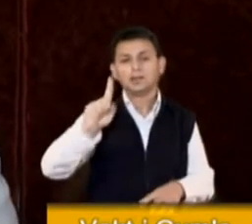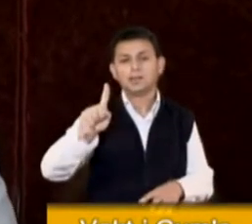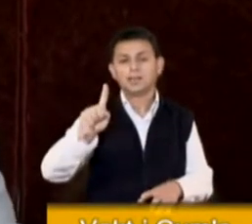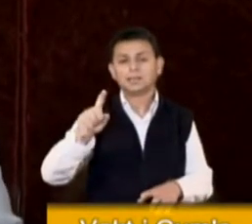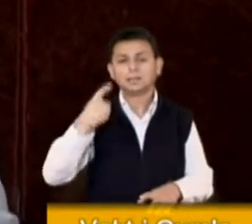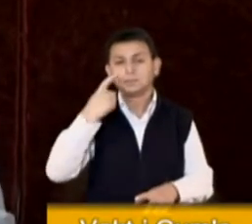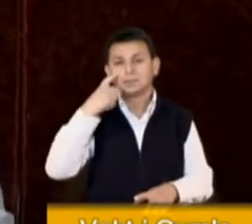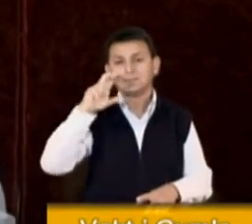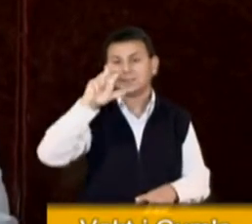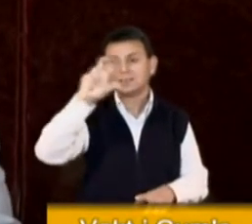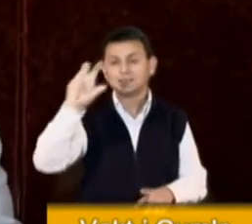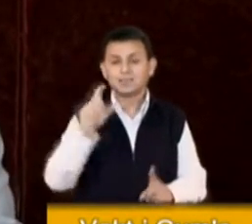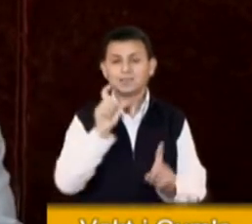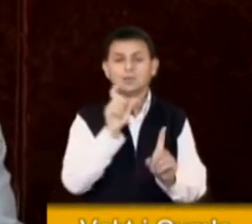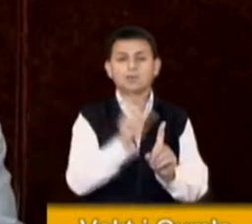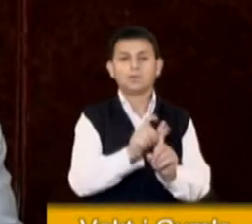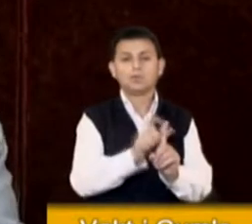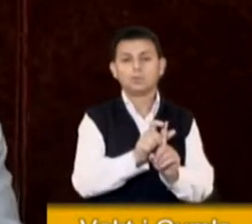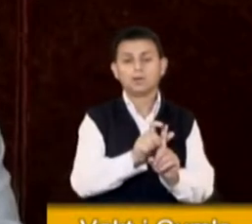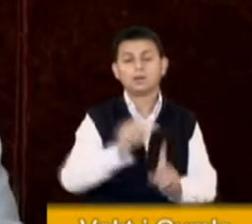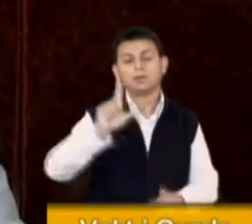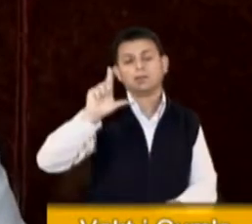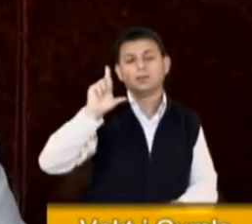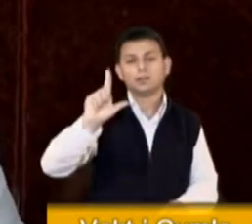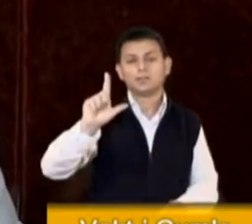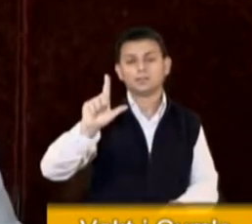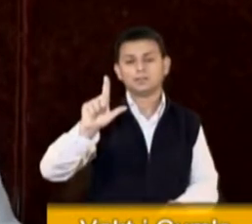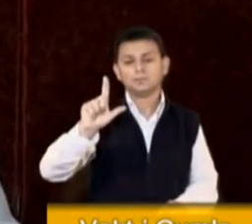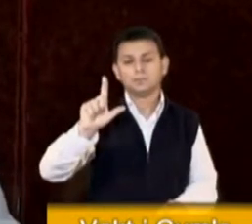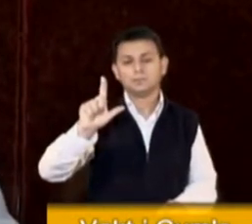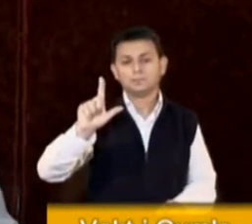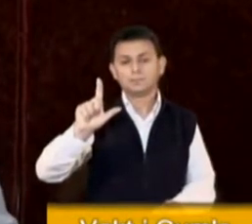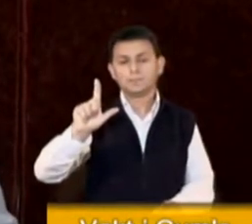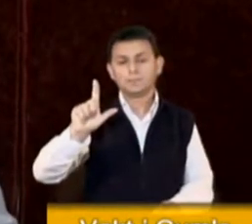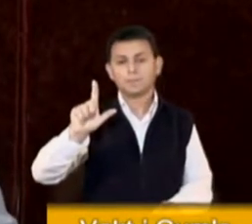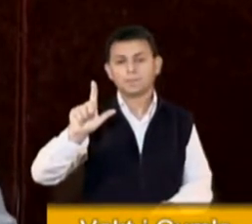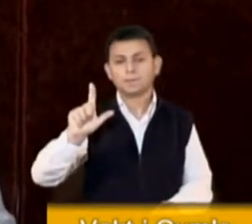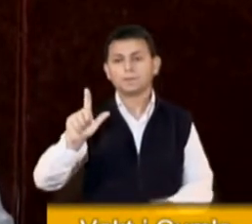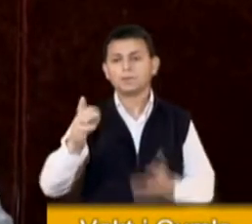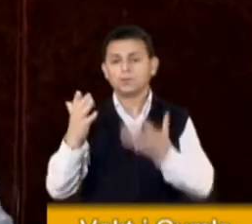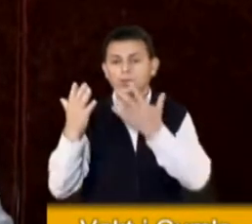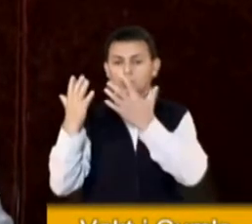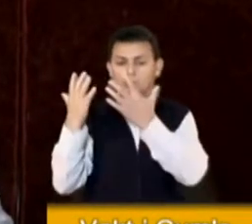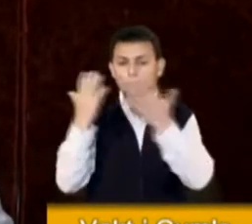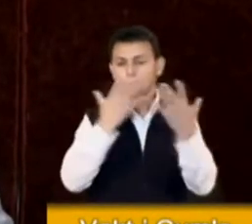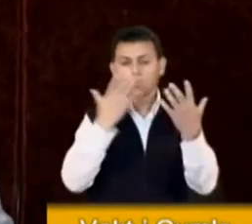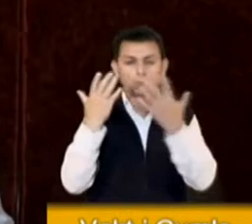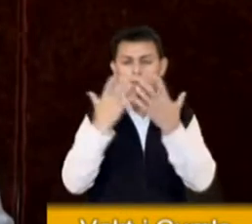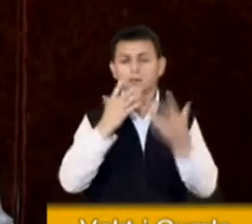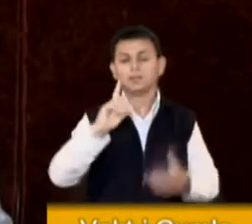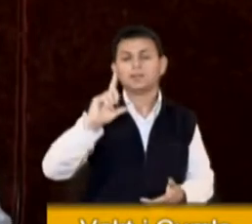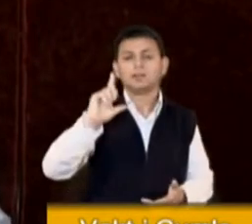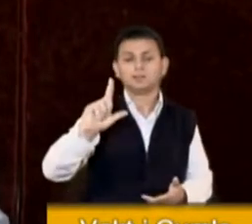korunmaya bakacağız. Bunun çaresi budur muhterem müminler. Okuma, ifade etmeye çalıştığımız